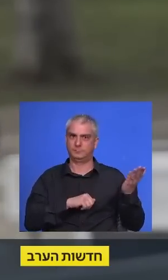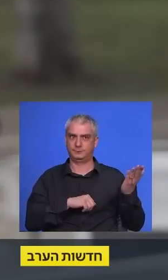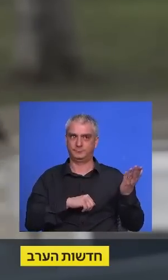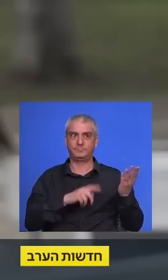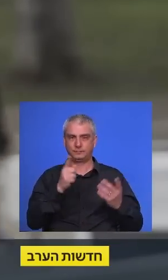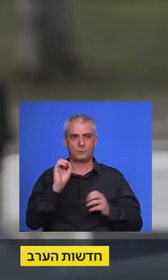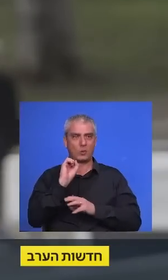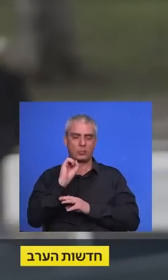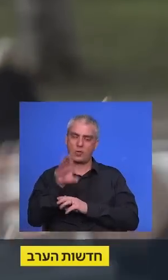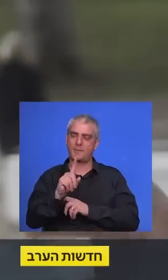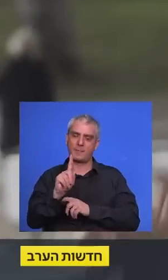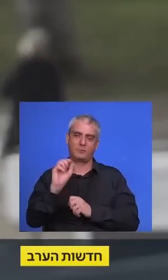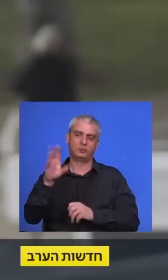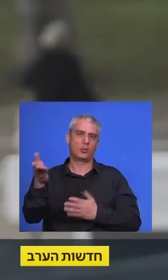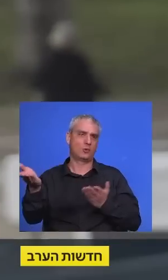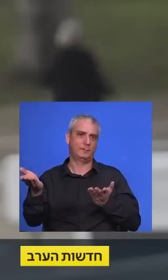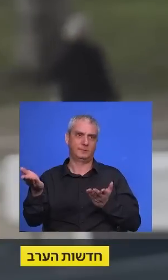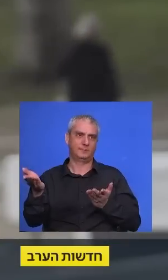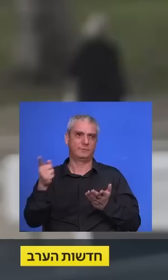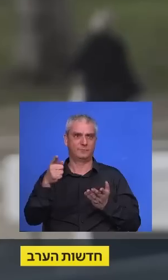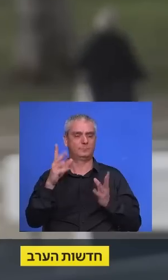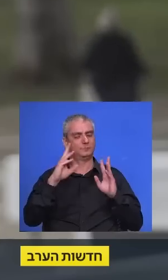והם תורמים למי שהם תורמים, והם